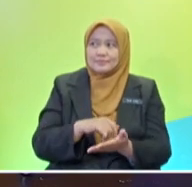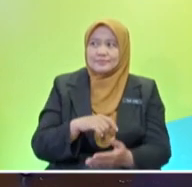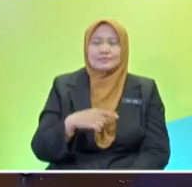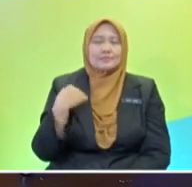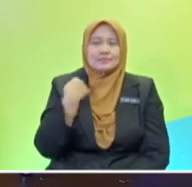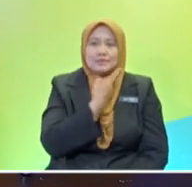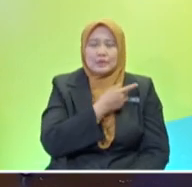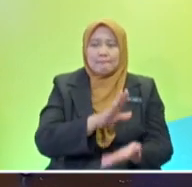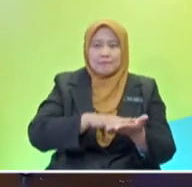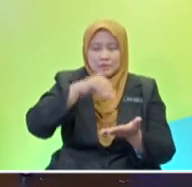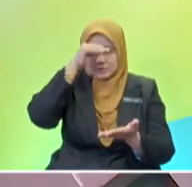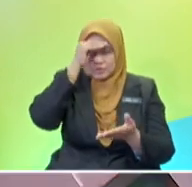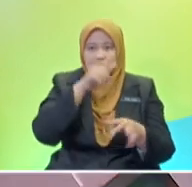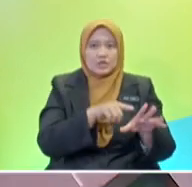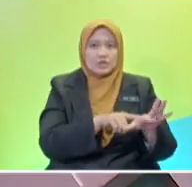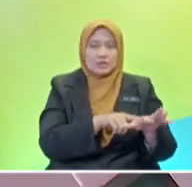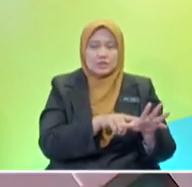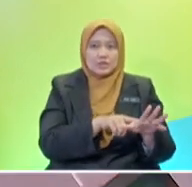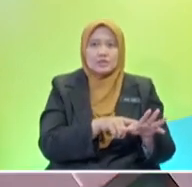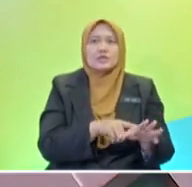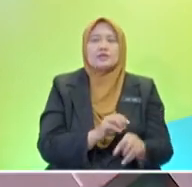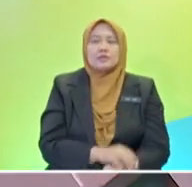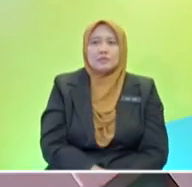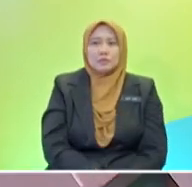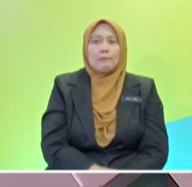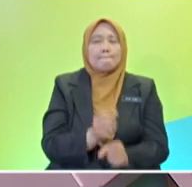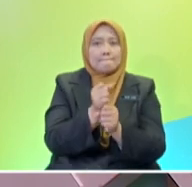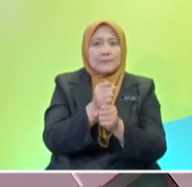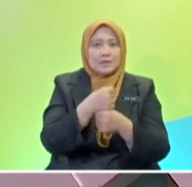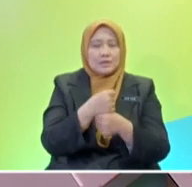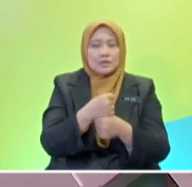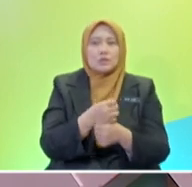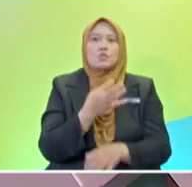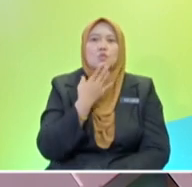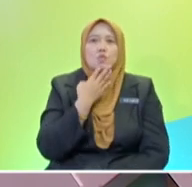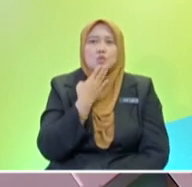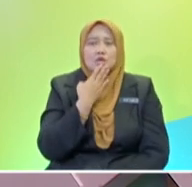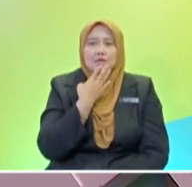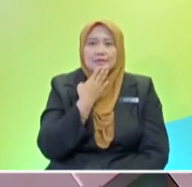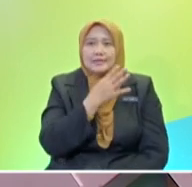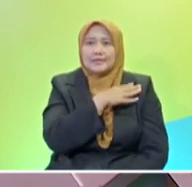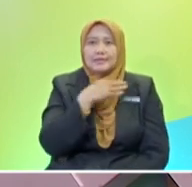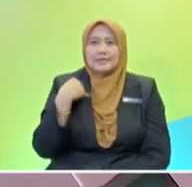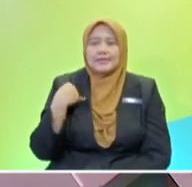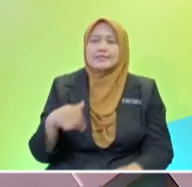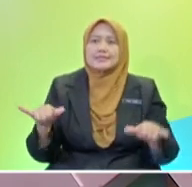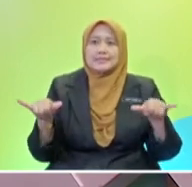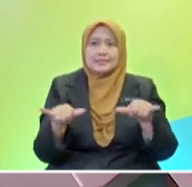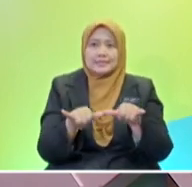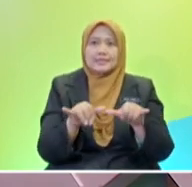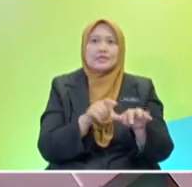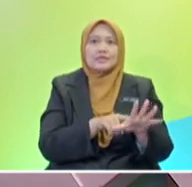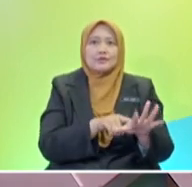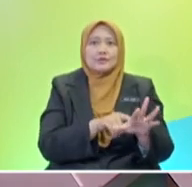belajar tentang daun dari segi bentuk, dari segi warnanya dan dari segi saiznya. Okey